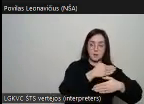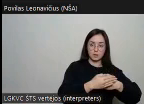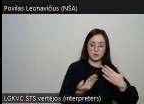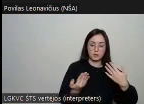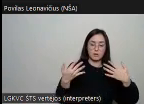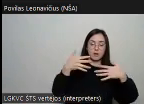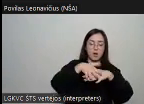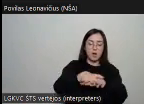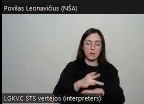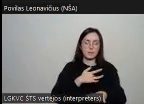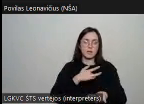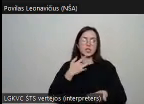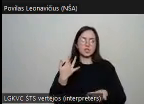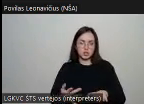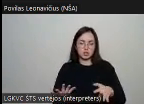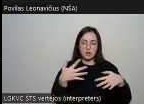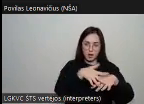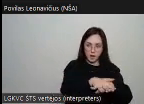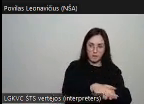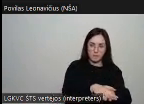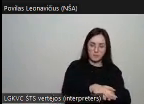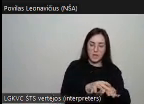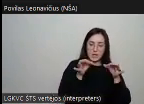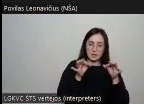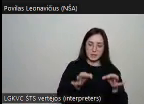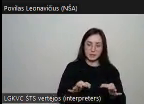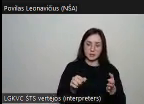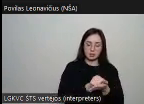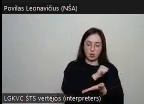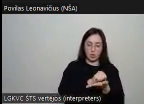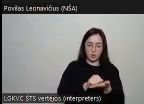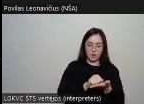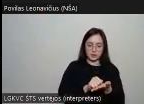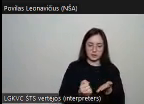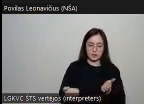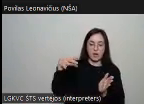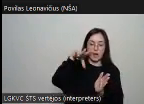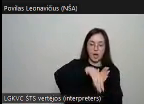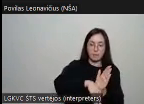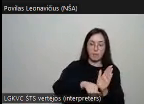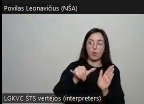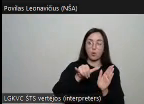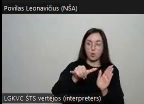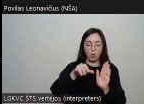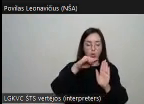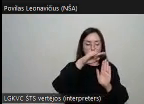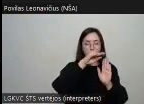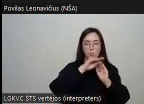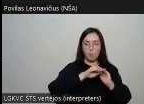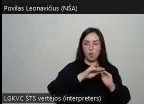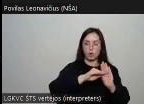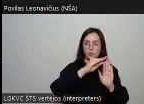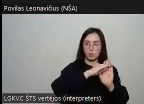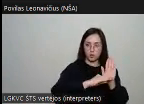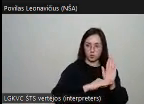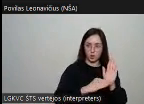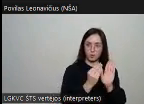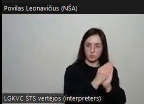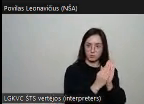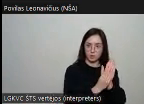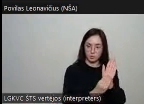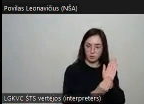įtrauktas teisės aktais į, reiškia, mokymo programas. Reiškia, ar tai yra, kad jie pamatė, kad tas